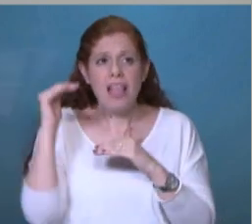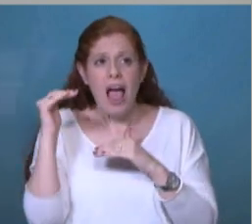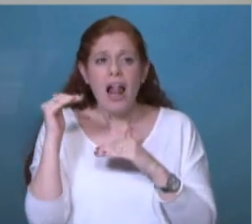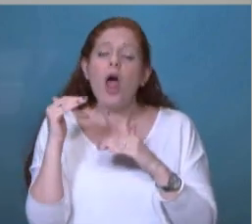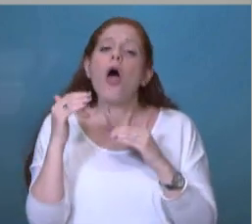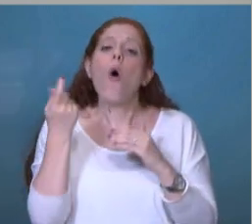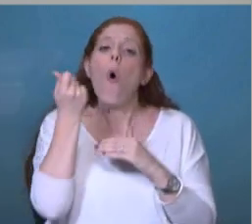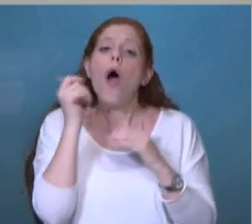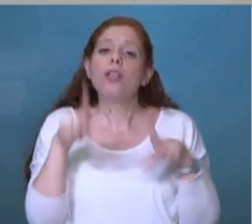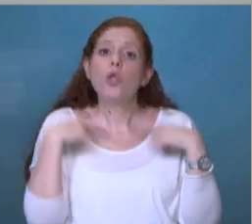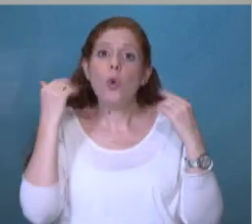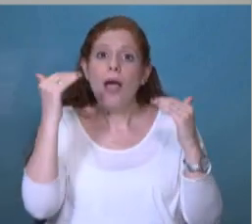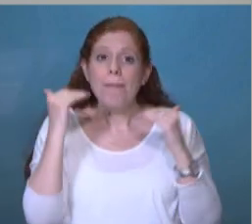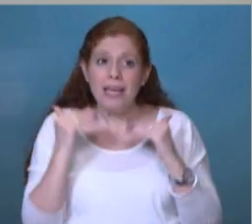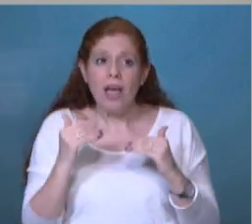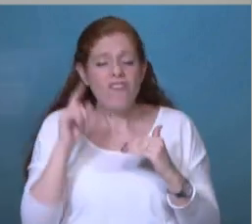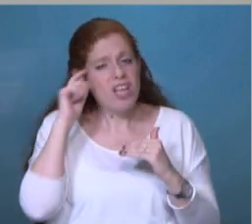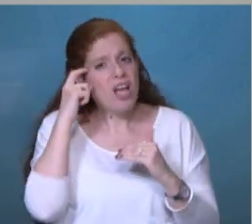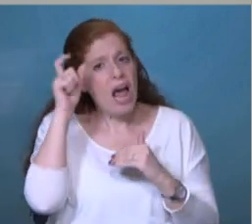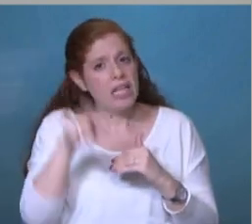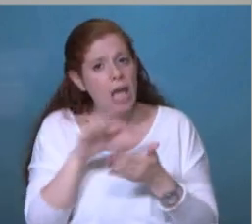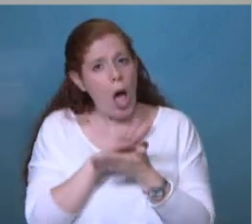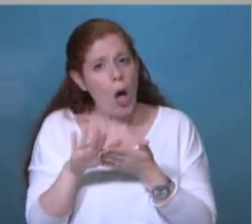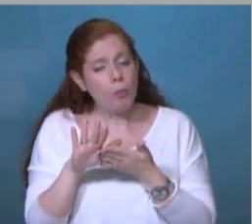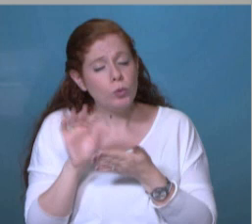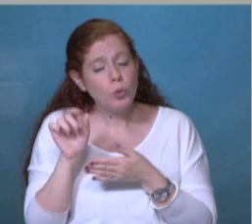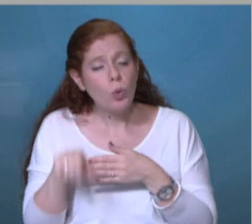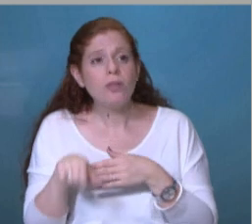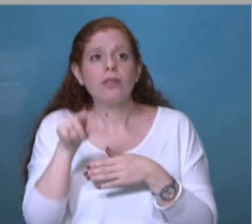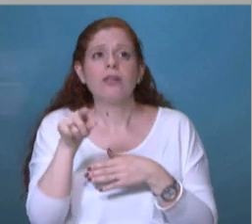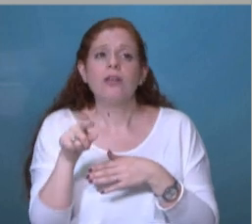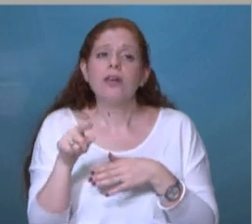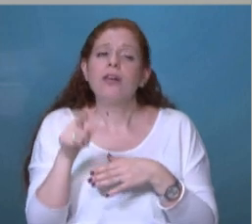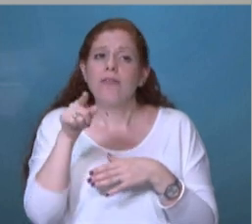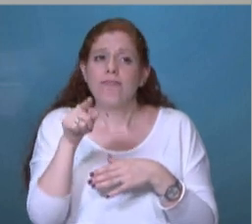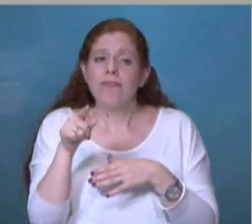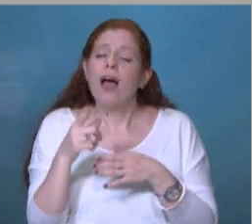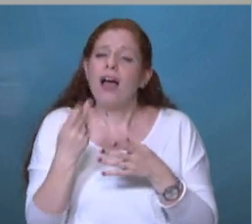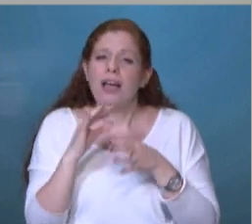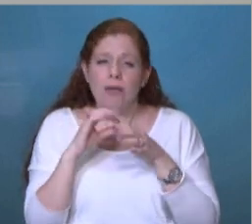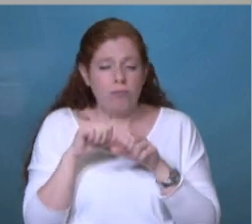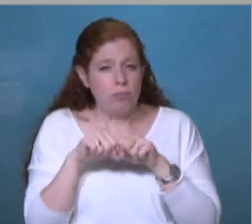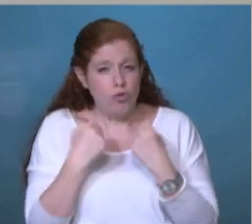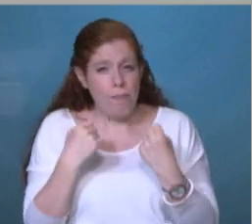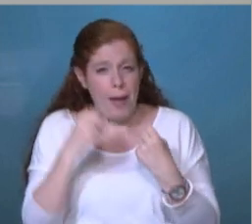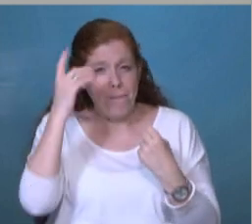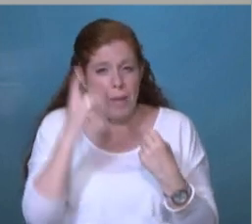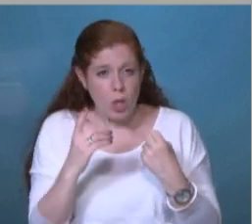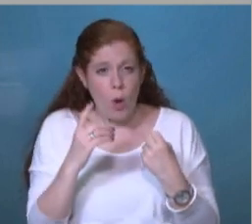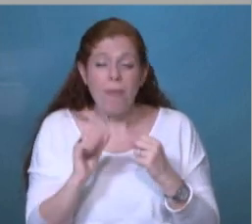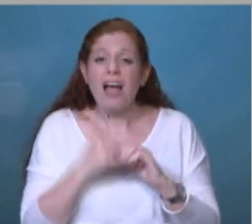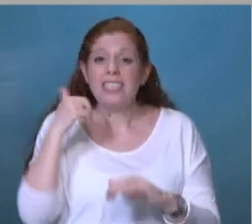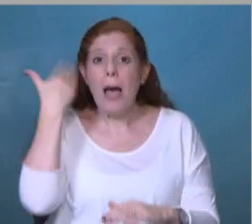המחיה והדאגה לאזרח הפשוט. את תום הקדנציה של אלי כהן במשרד ליווה המשבר באזור הדרום, והשר הבא